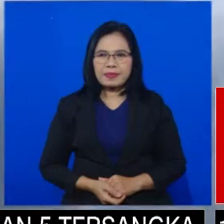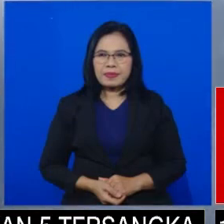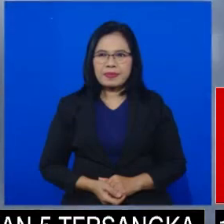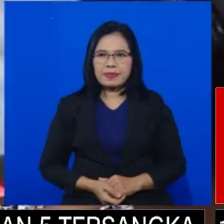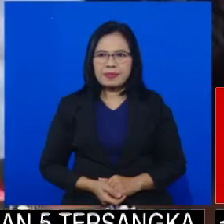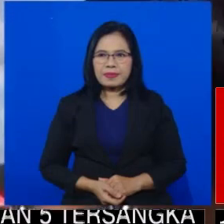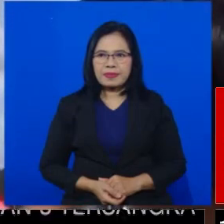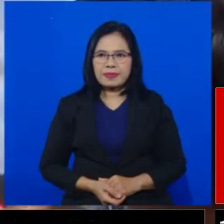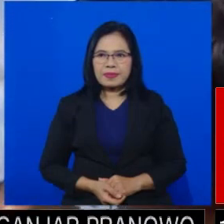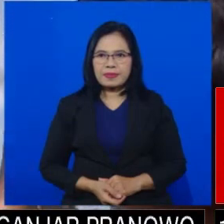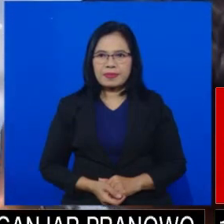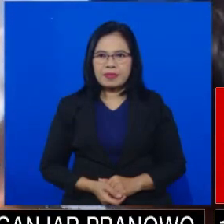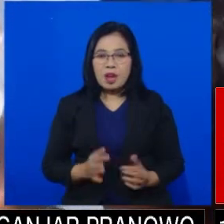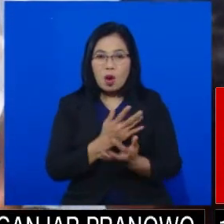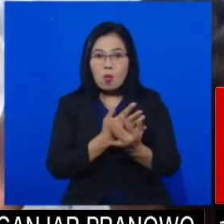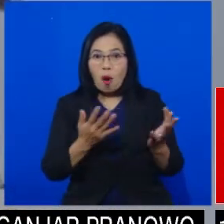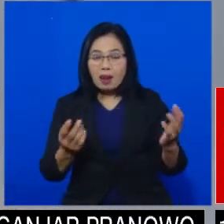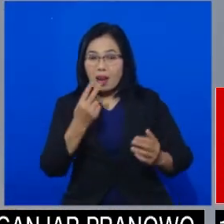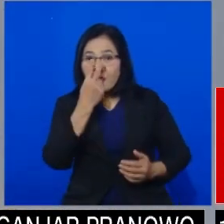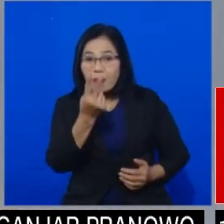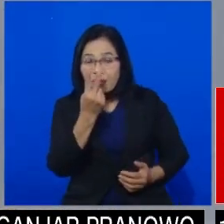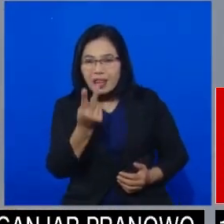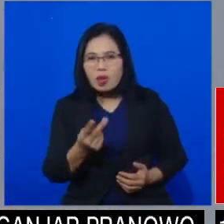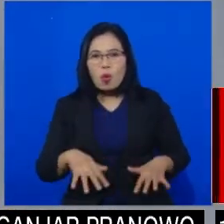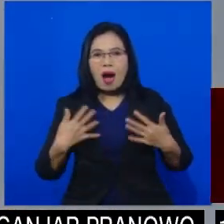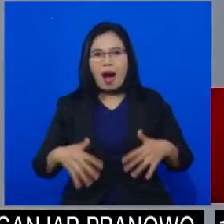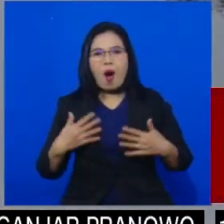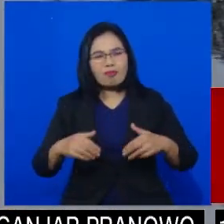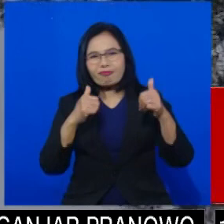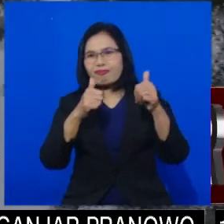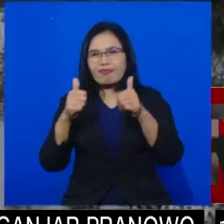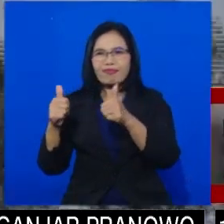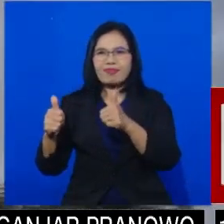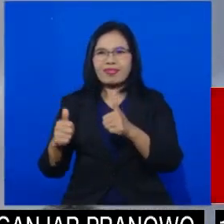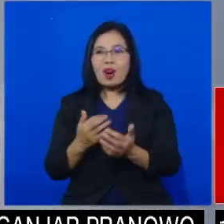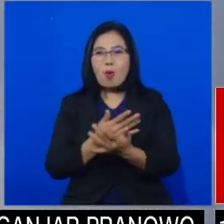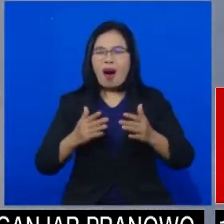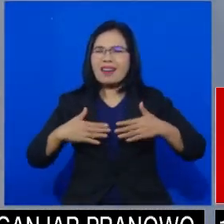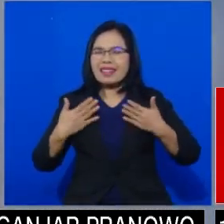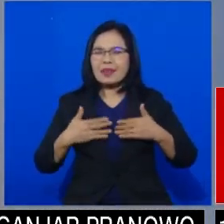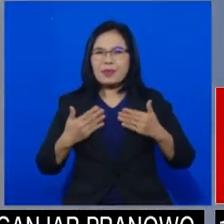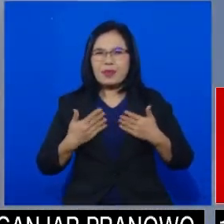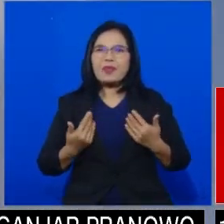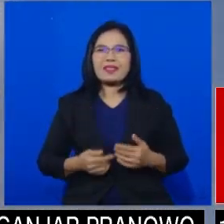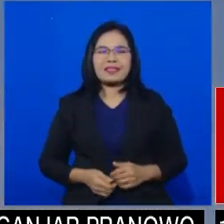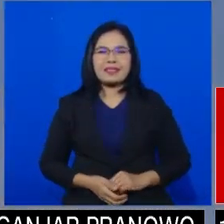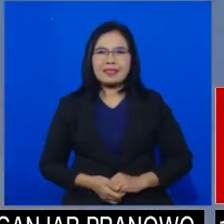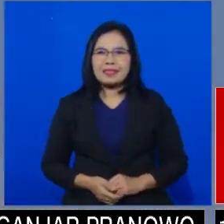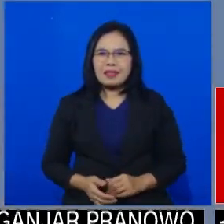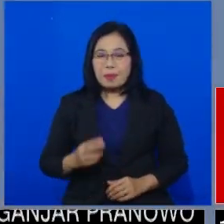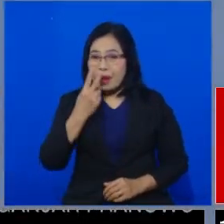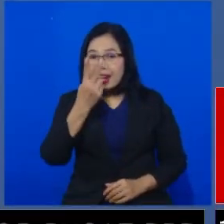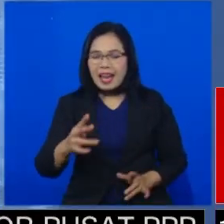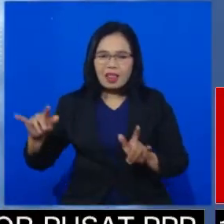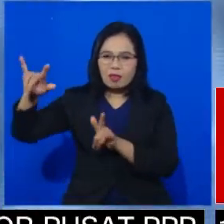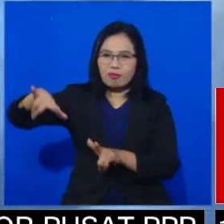ini disambut antusias warga Kota Pekanbaru. Warga mengaku sangat terhibur dengan kemahiran penerbang dari